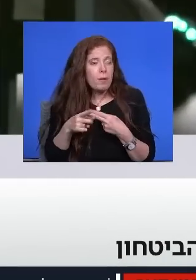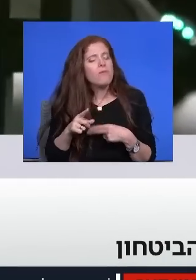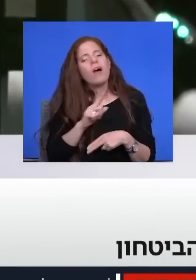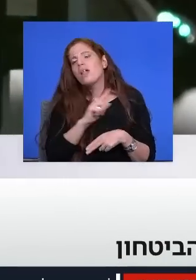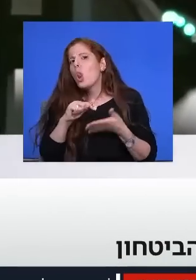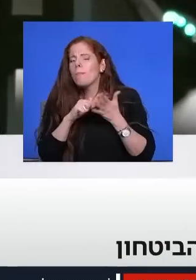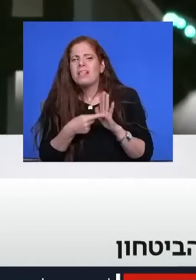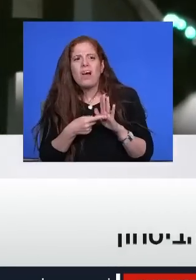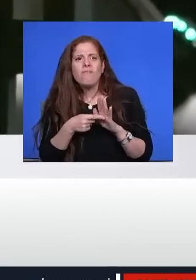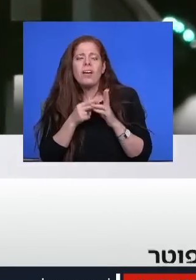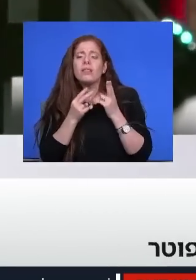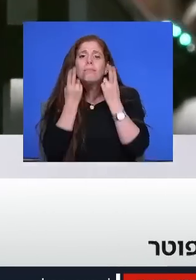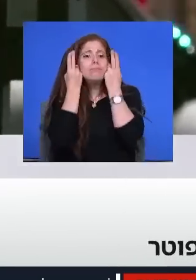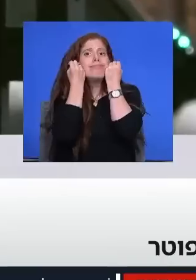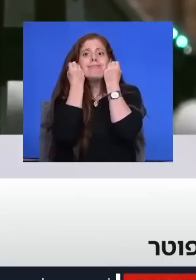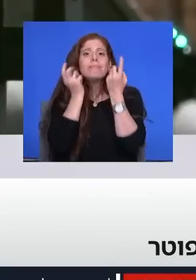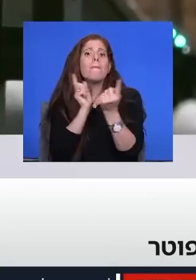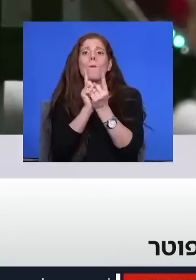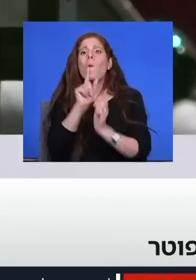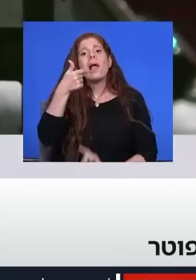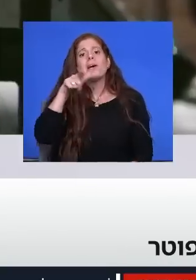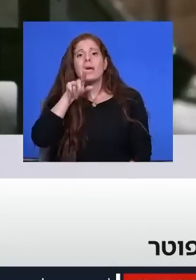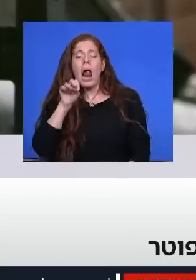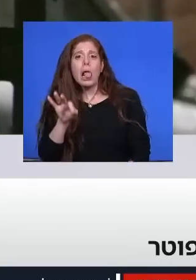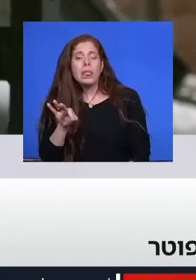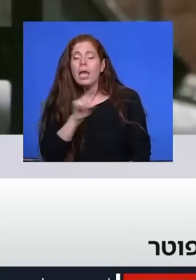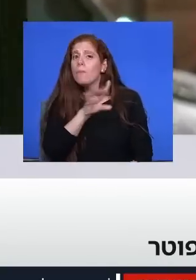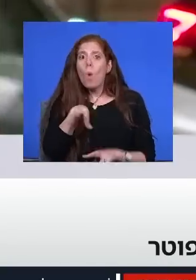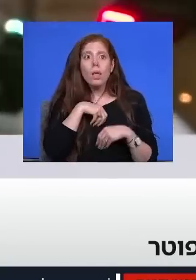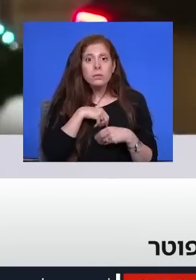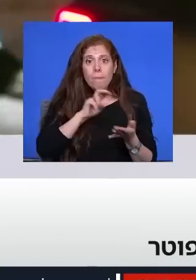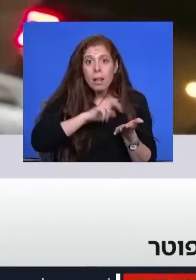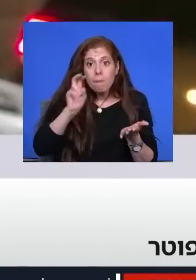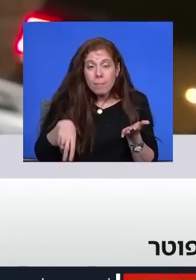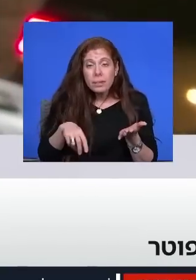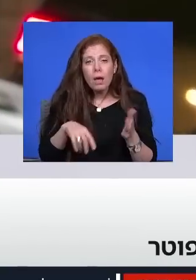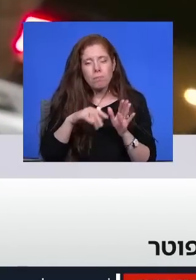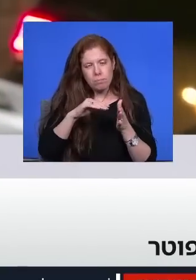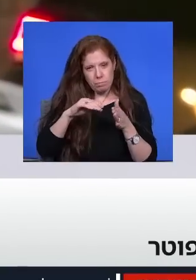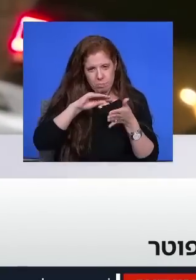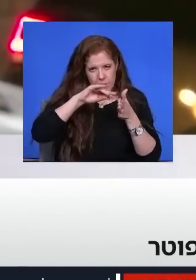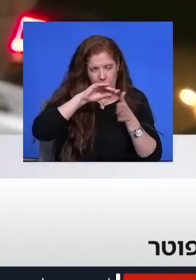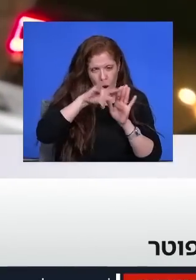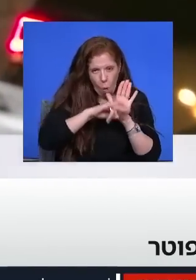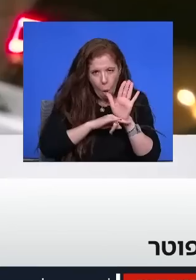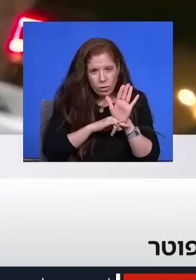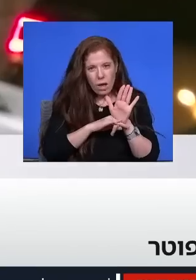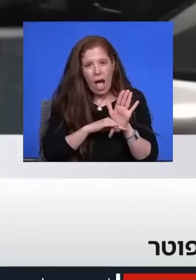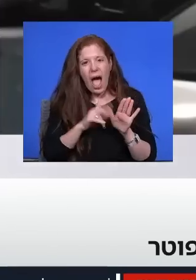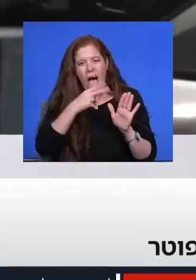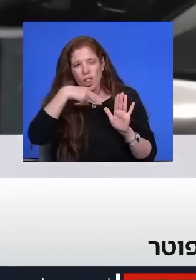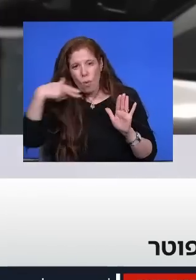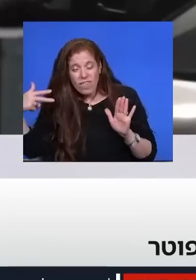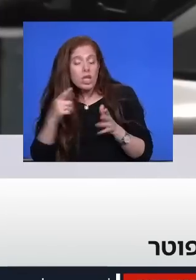מול גלנט, אם הוא לא יסכים להתפטר במסגרת החוק הנורווגי, מה שדיווחנו כאן בתחילת השבוע, או לא